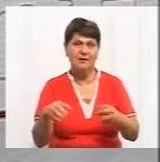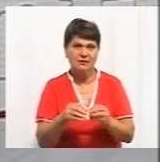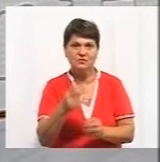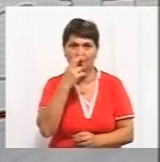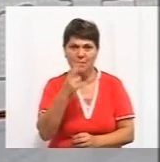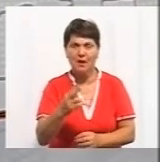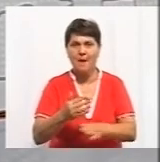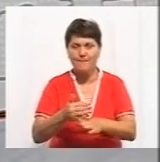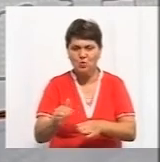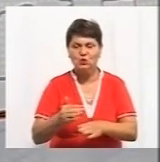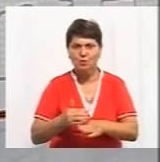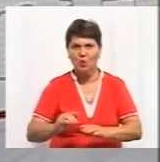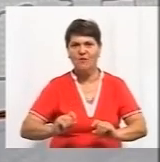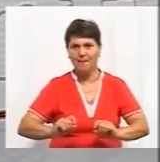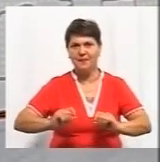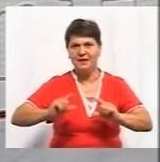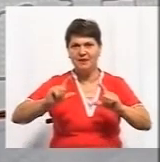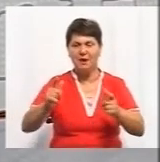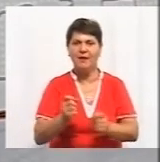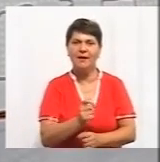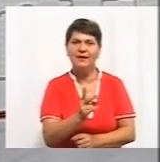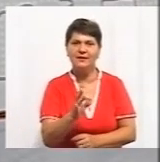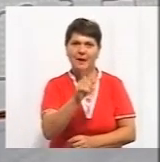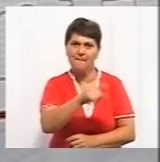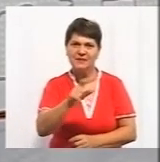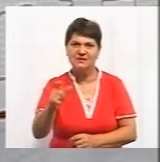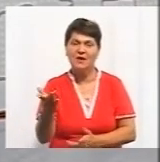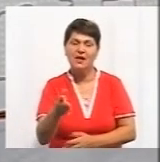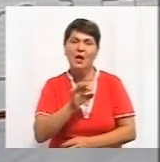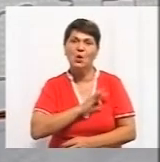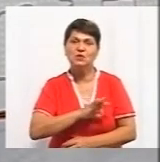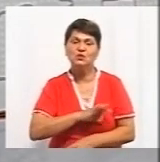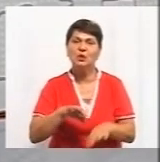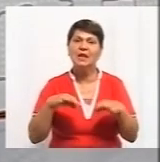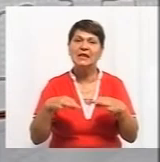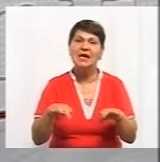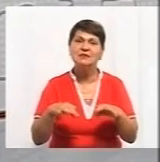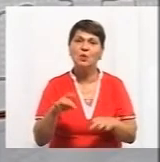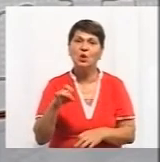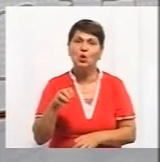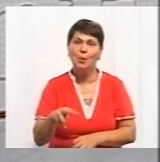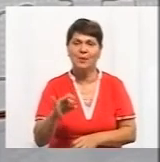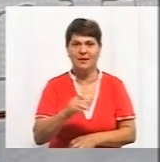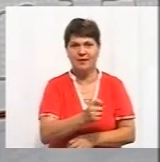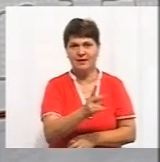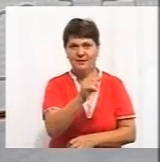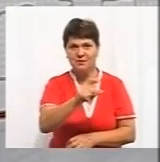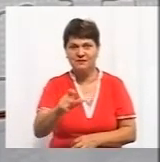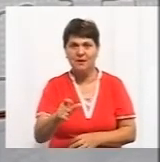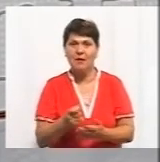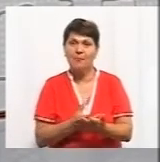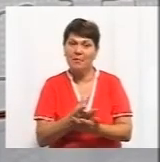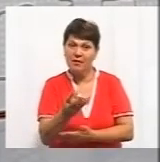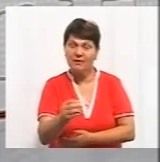що поступово піднімається кількість пасажирів, які користуються транспортом, і основне – кількість пасажирів, які платять